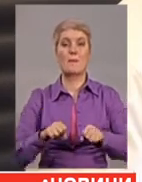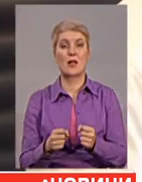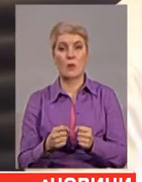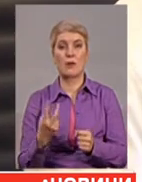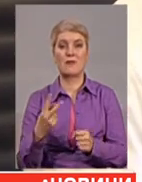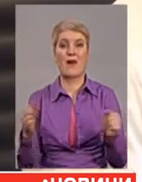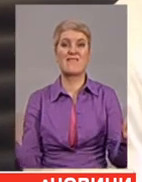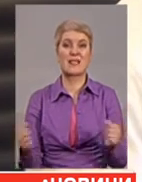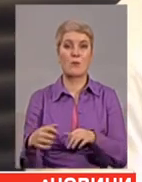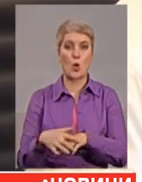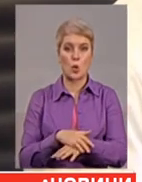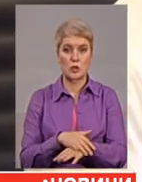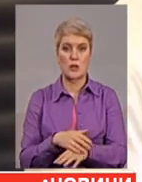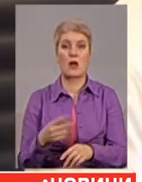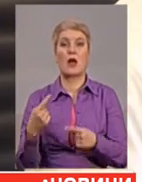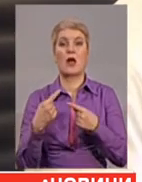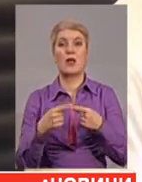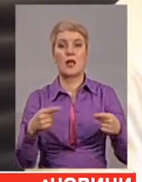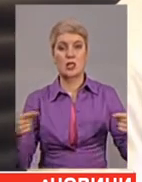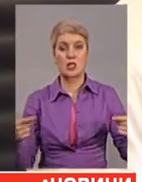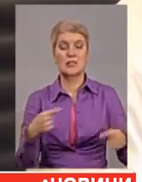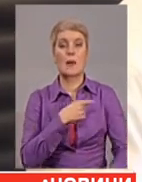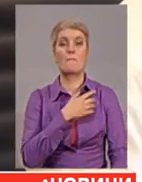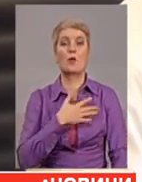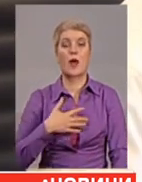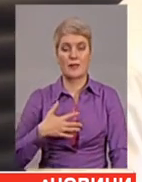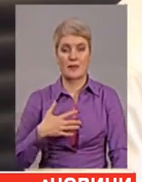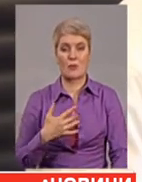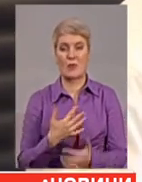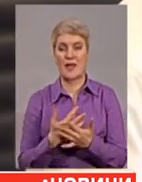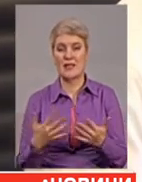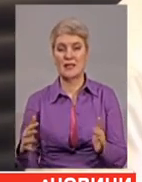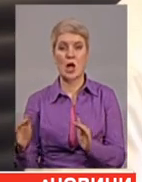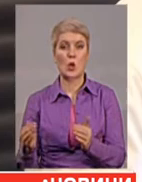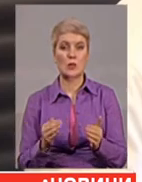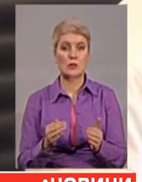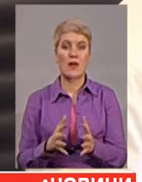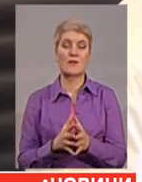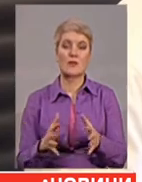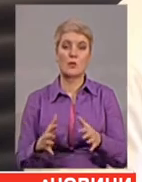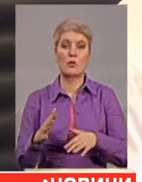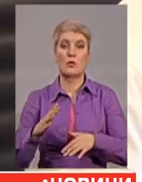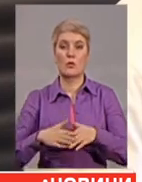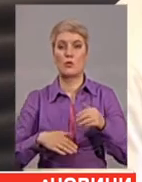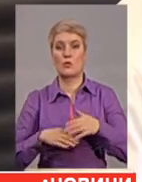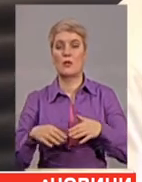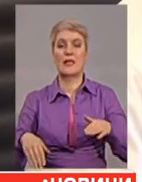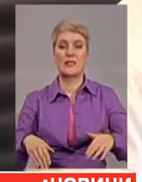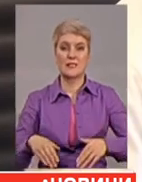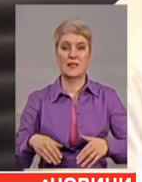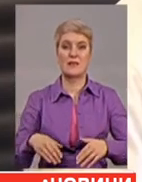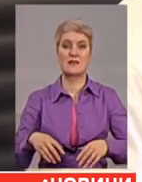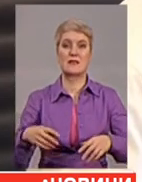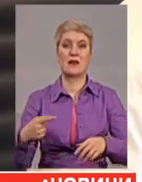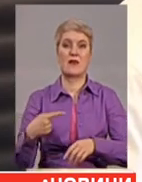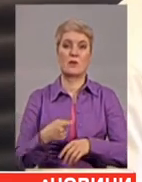з відмороженнями, інші військовослужбовці з пораненнями різних локалізацій. В основному це кінцівки з вогнепальними переломами